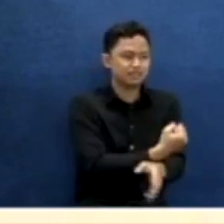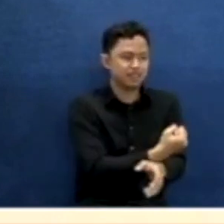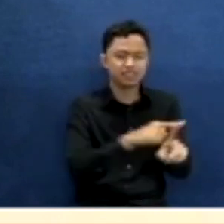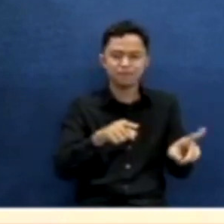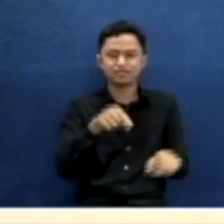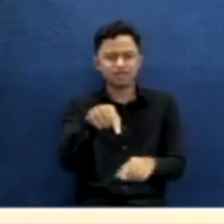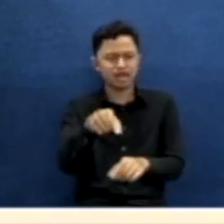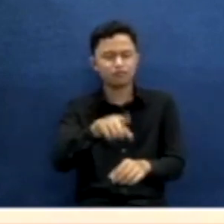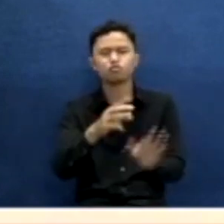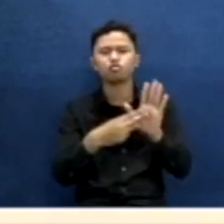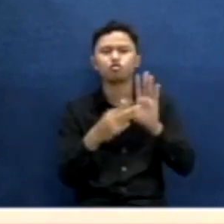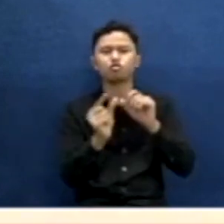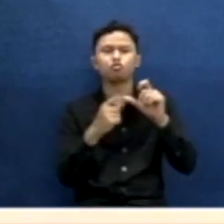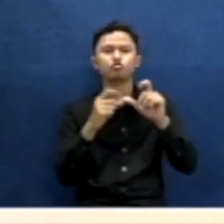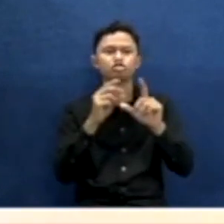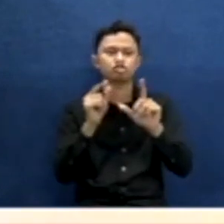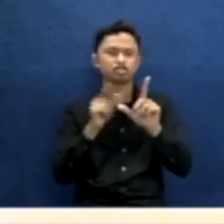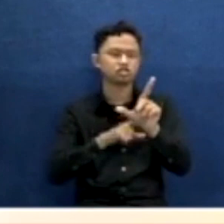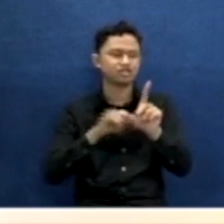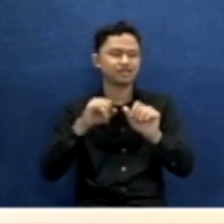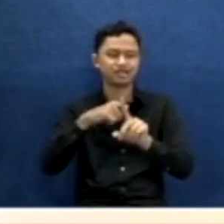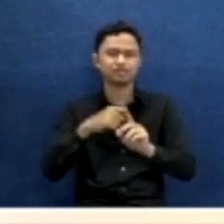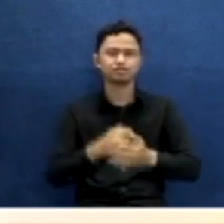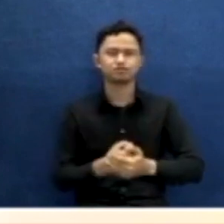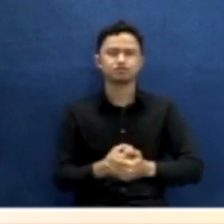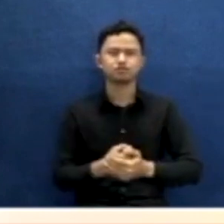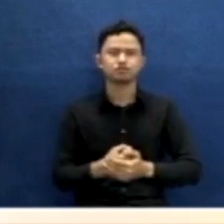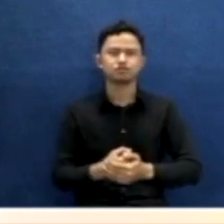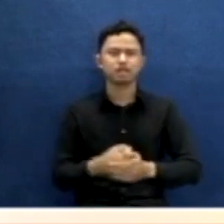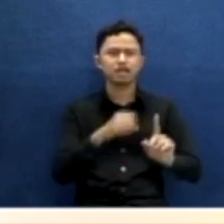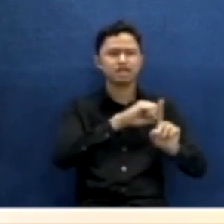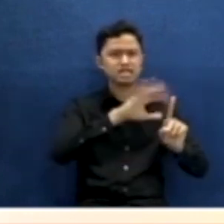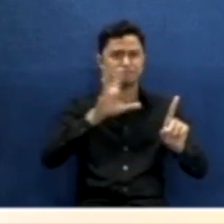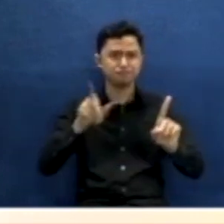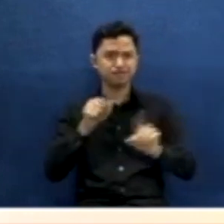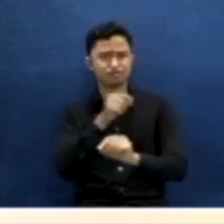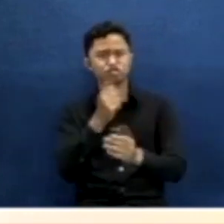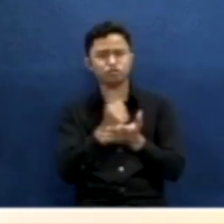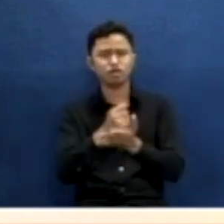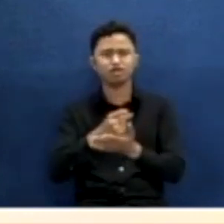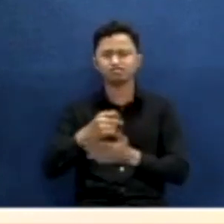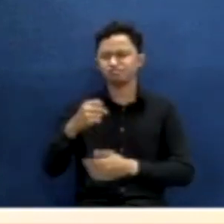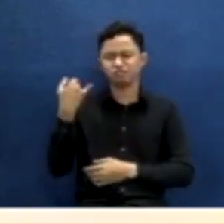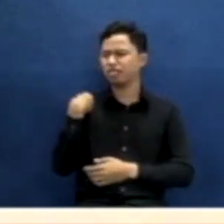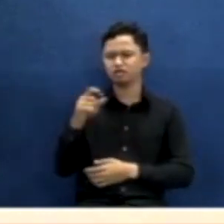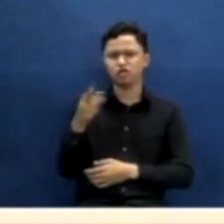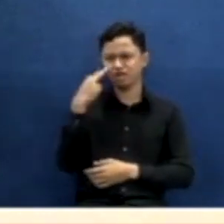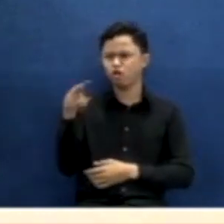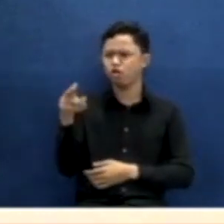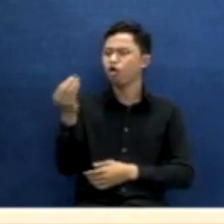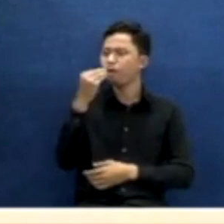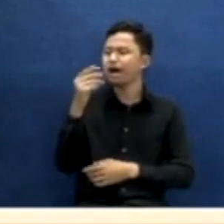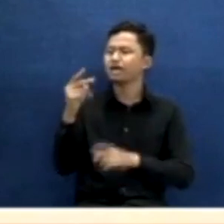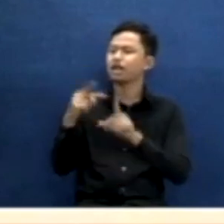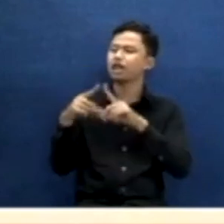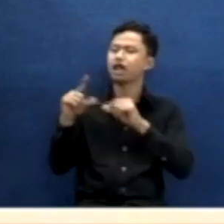setanselalu tidakmenyukaiketikakitamakanmakananyanghalal. Jadi,parawalinyatidaksukajika kamumenentangnya